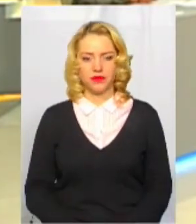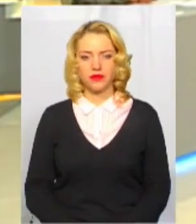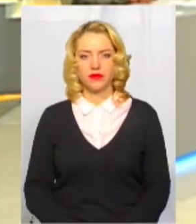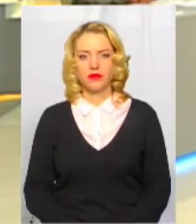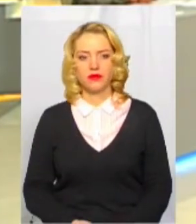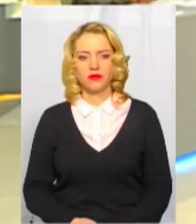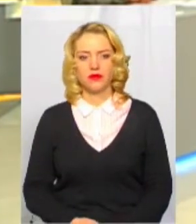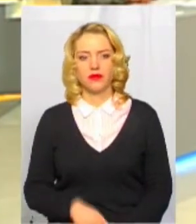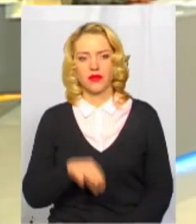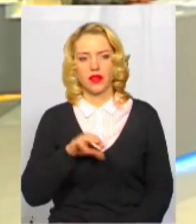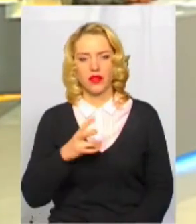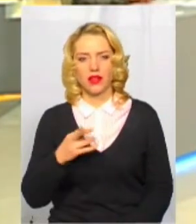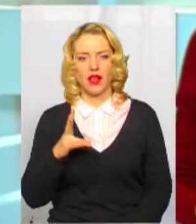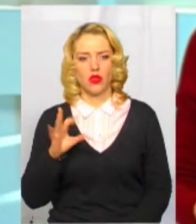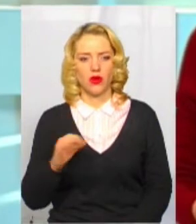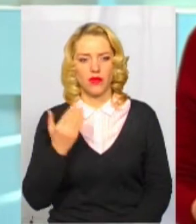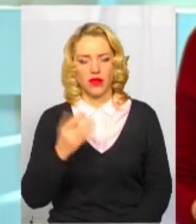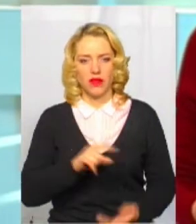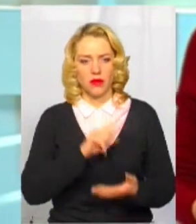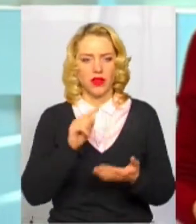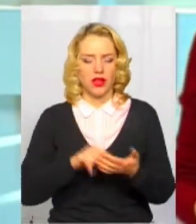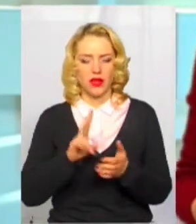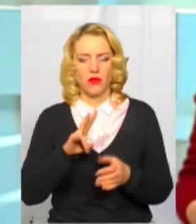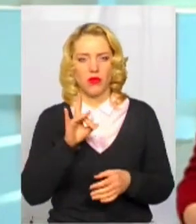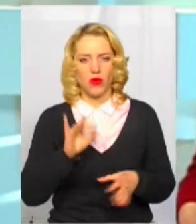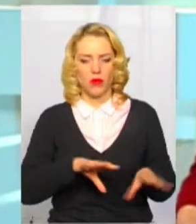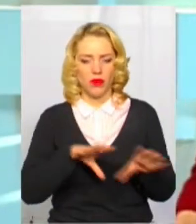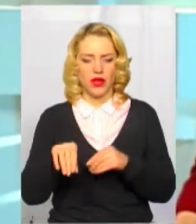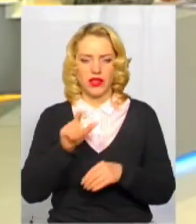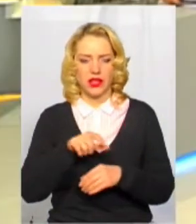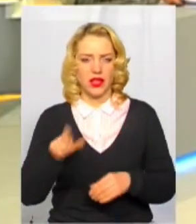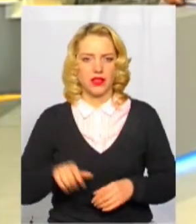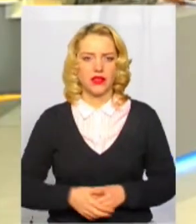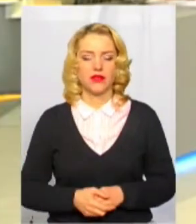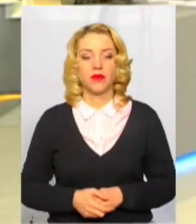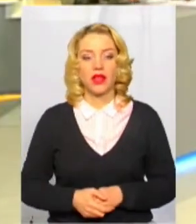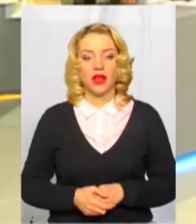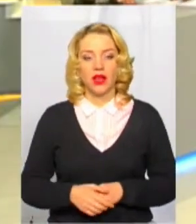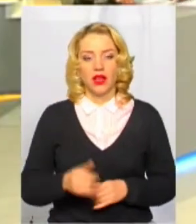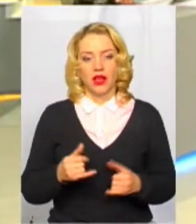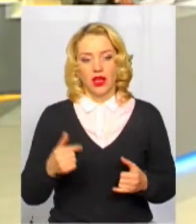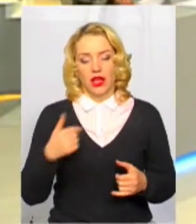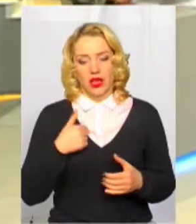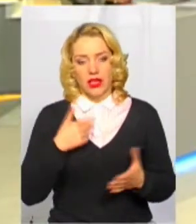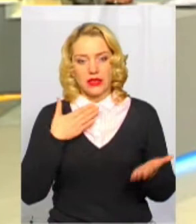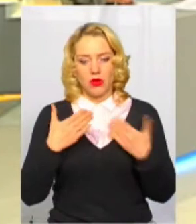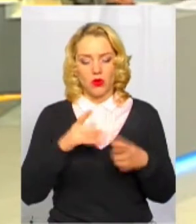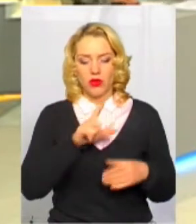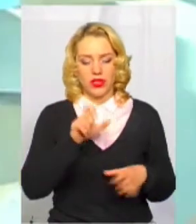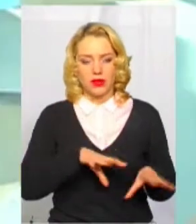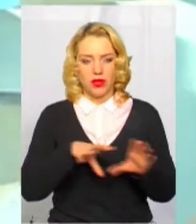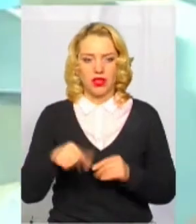ви опікуєтеся питаннями переселенців. Так. Прошу, перше питання. Шановна Світлана Іванівна, я опікуюсь переселенцями,